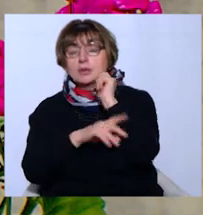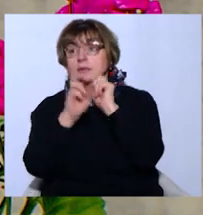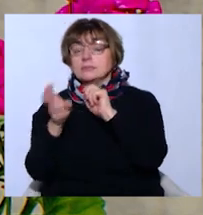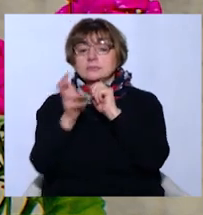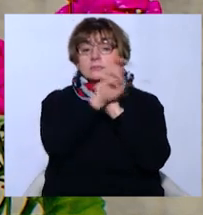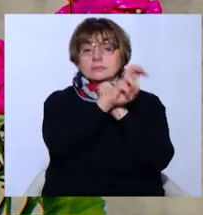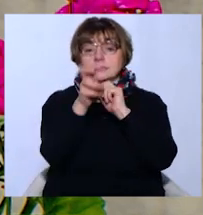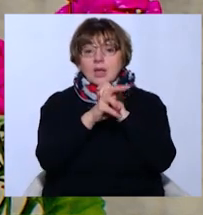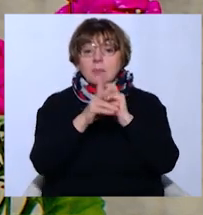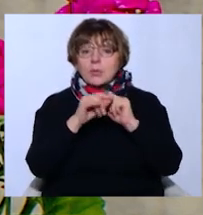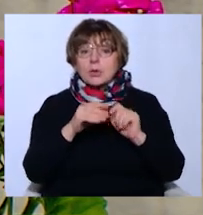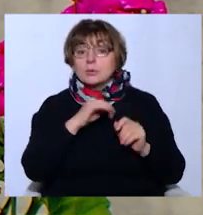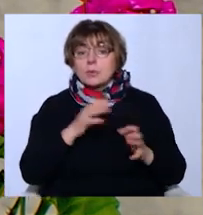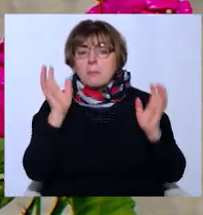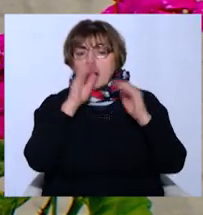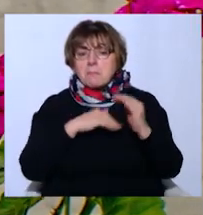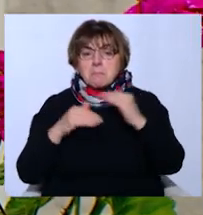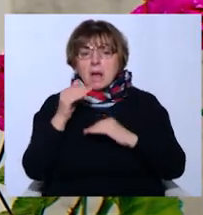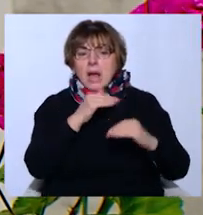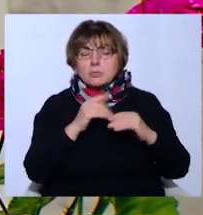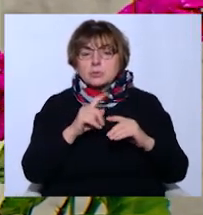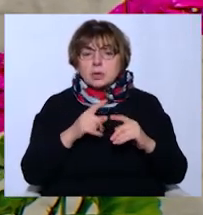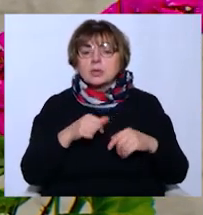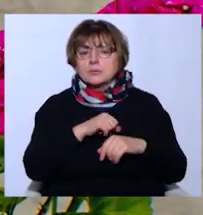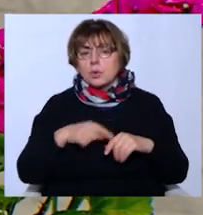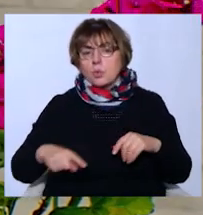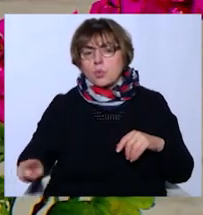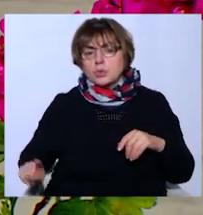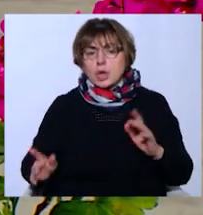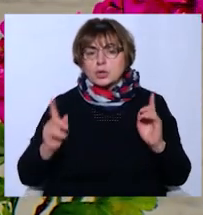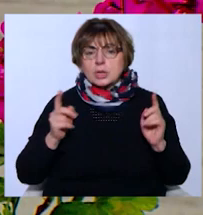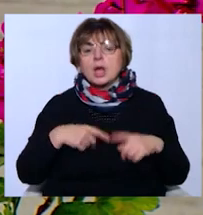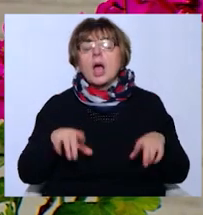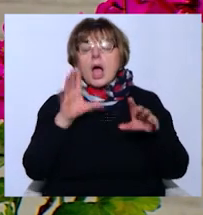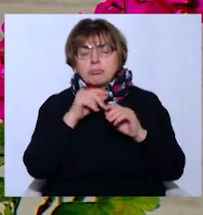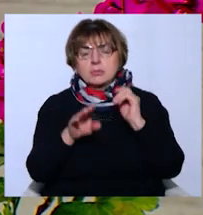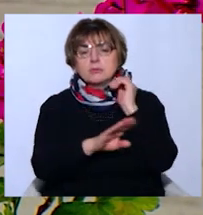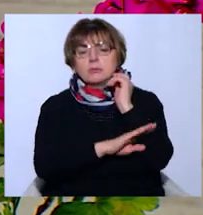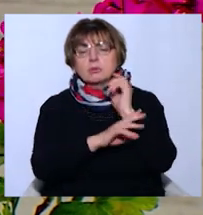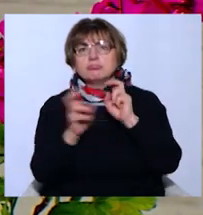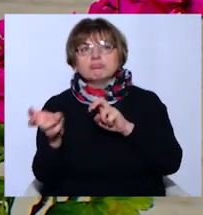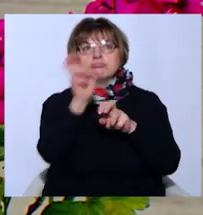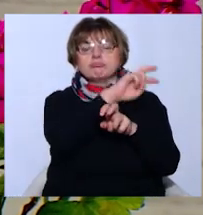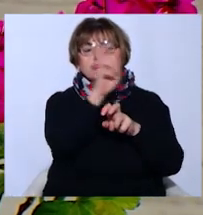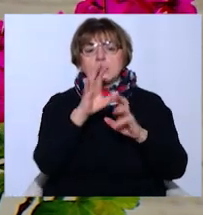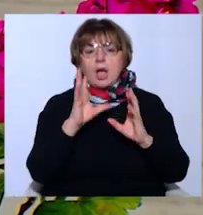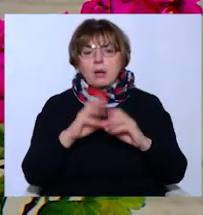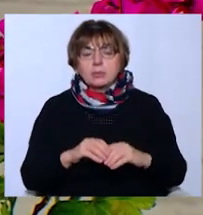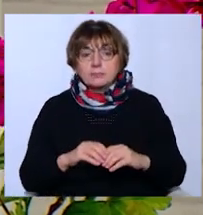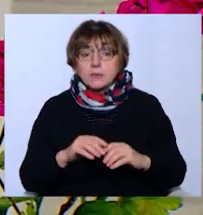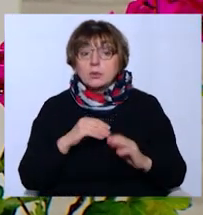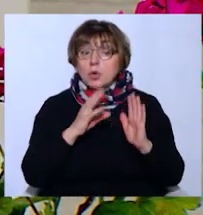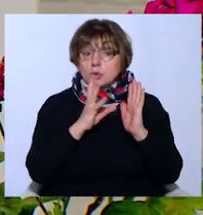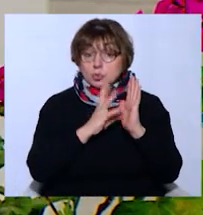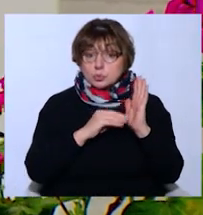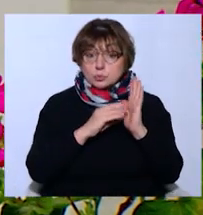აქვთ გრძელი კიდურები, ასევე ძალიან გრძელი კუდი, რითაც ისინი ასევე დახტიან ტოტიდან ტოტზე. ძუძუმწოვრები,